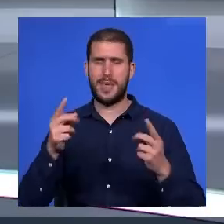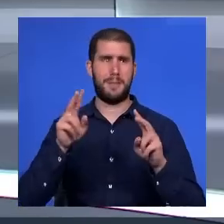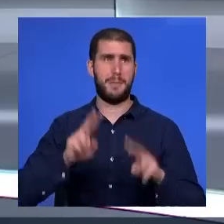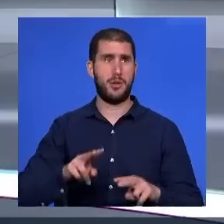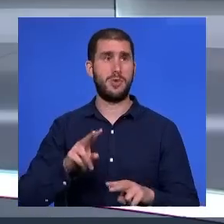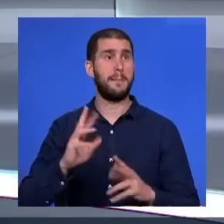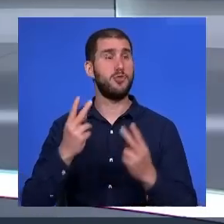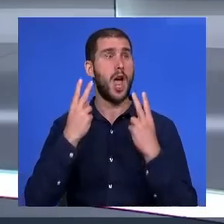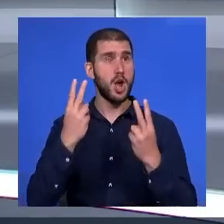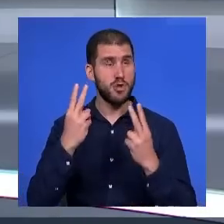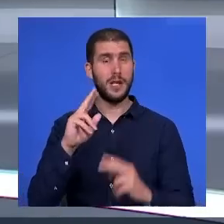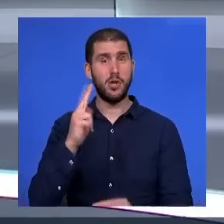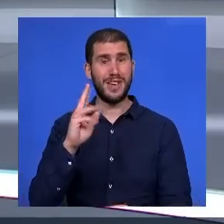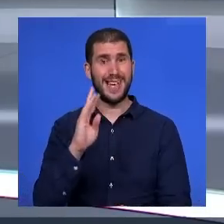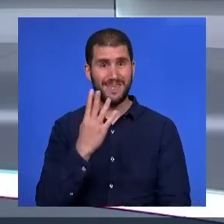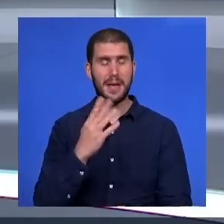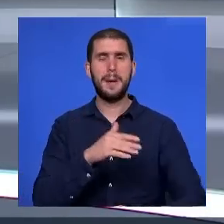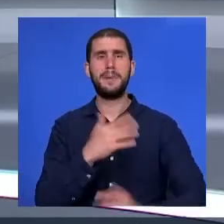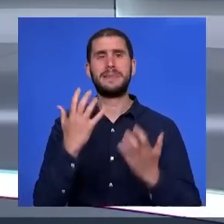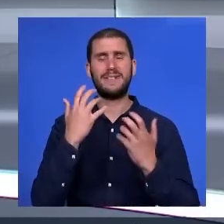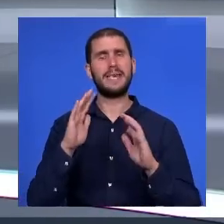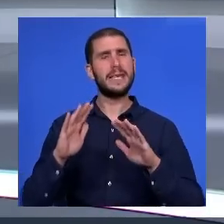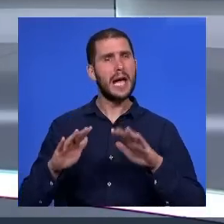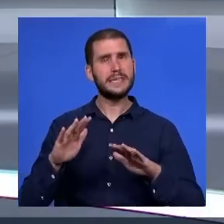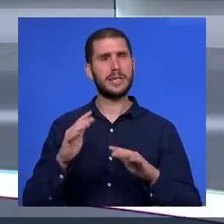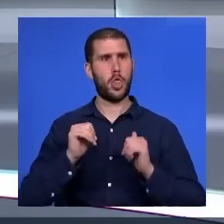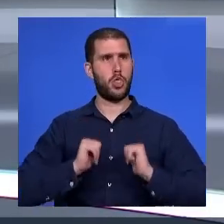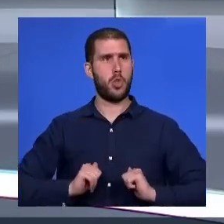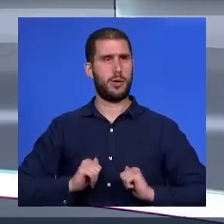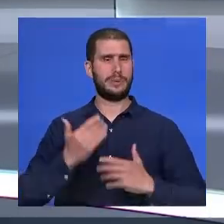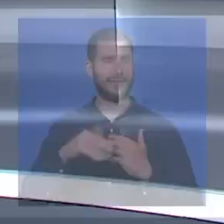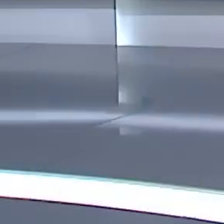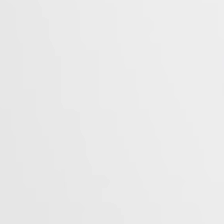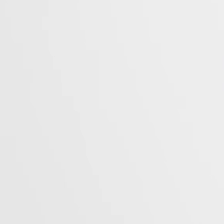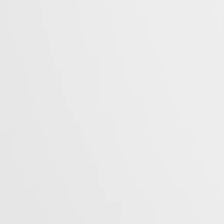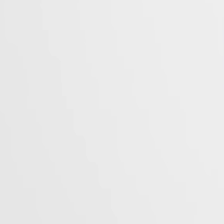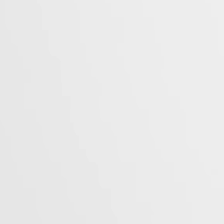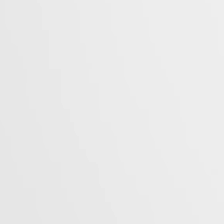מה שחשוב ששלישי ורביעי מזג האוויר יחסית נוח. עד כאן וערב טוב.